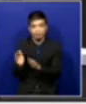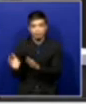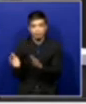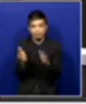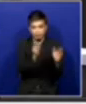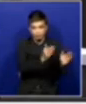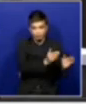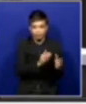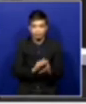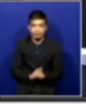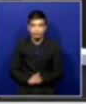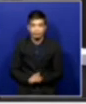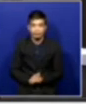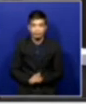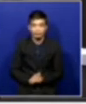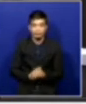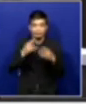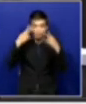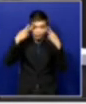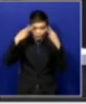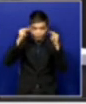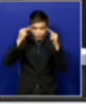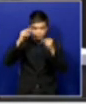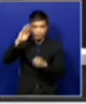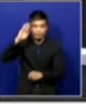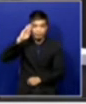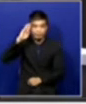ท่านนายกรัฐมนตรีบอกว่า